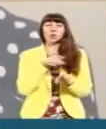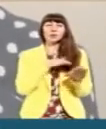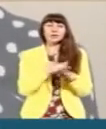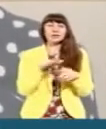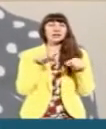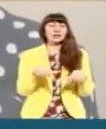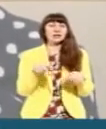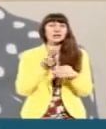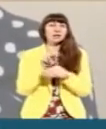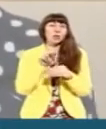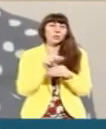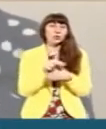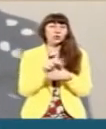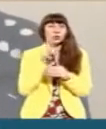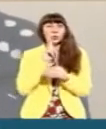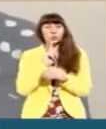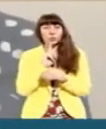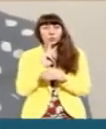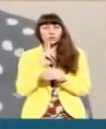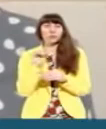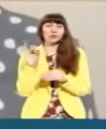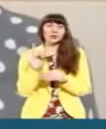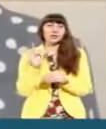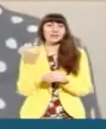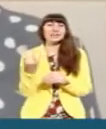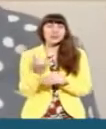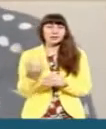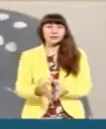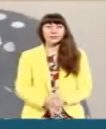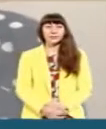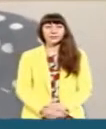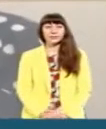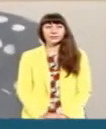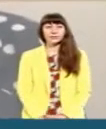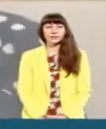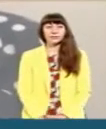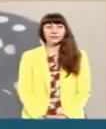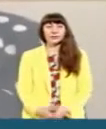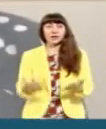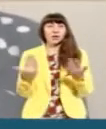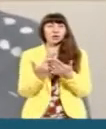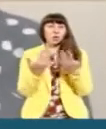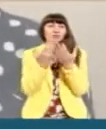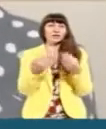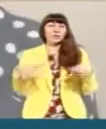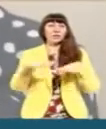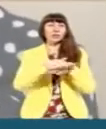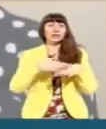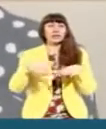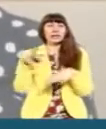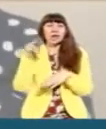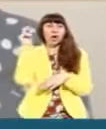барлығын жаңадан әкеліп жабдықтап берді. Түгел осының ішіндегі мынау компьютер, мынау глобустар, порталар,